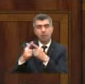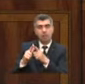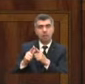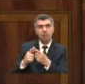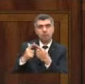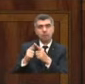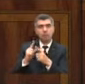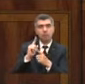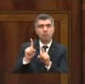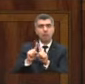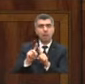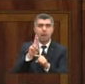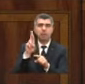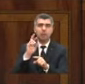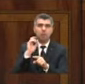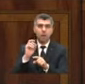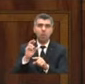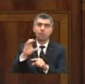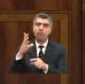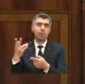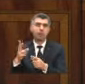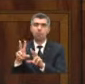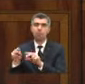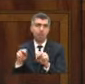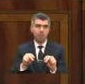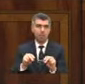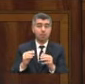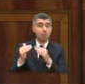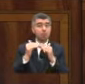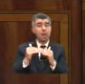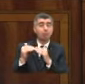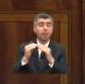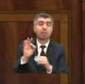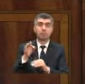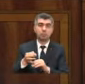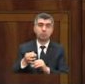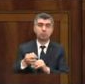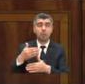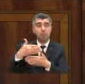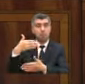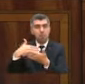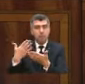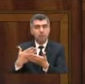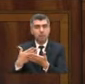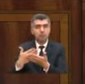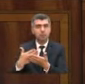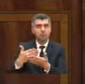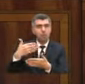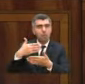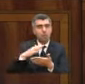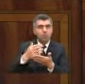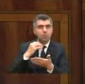أي حي من أحياء الدار البيضاء. هذه هي المساواة الحقيقية. تيمكننا نبنيو، تيمكننا نشيدو،